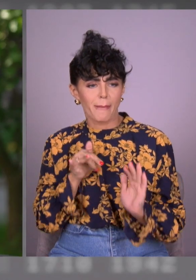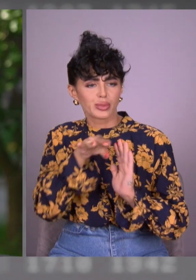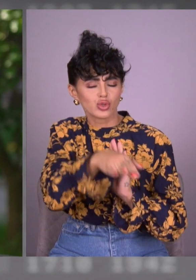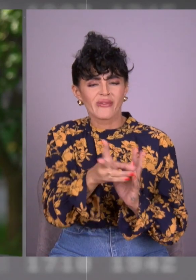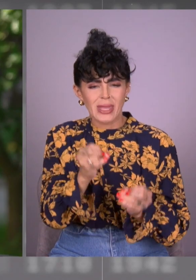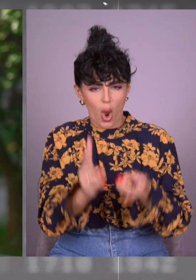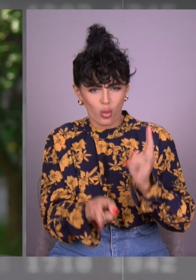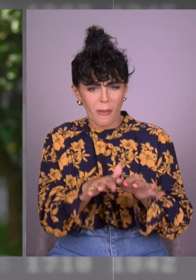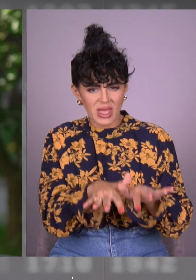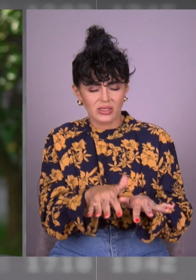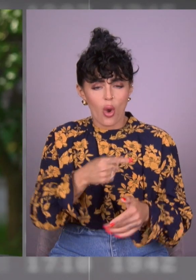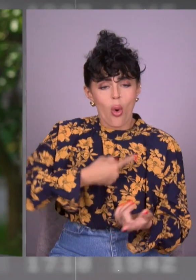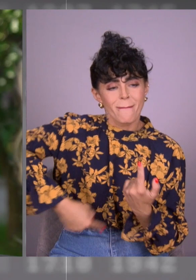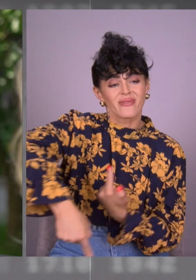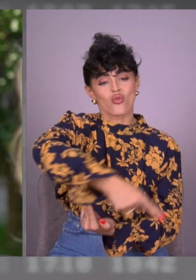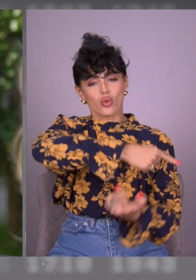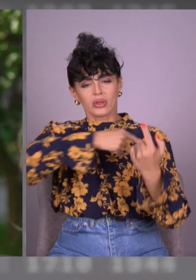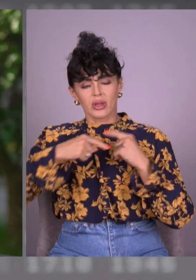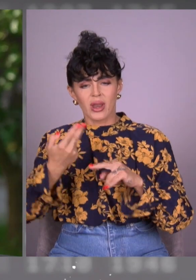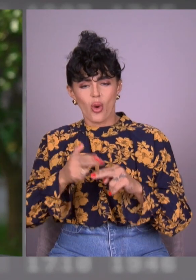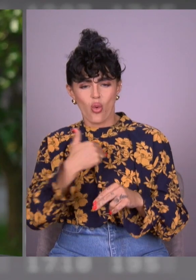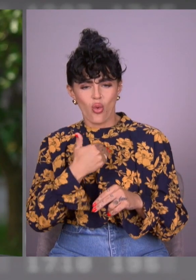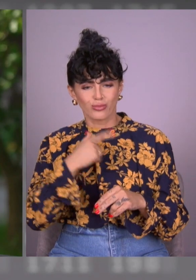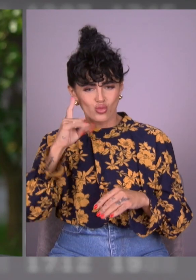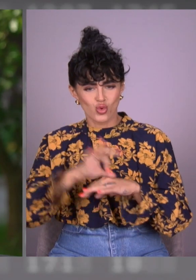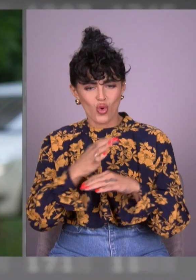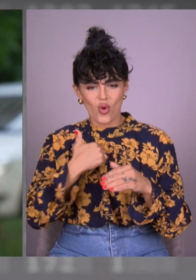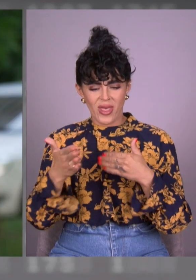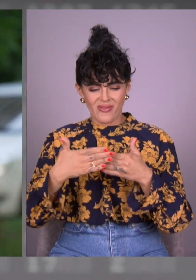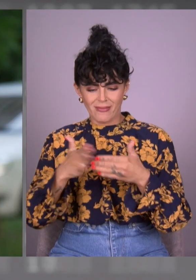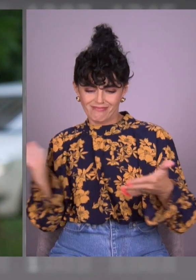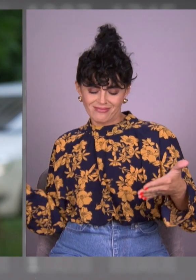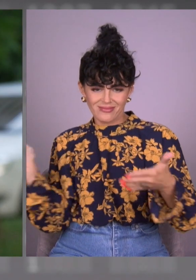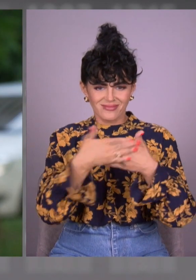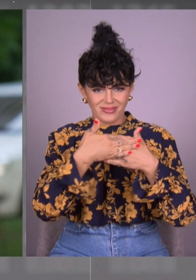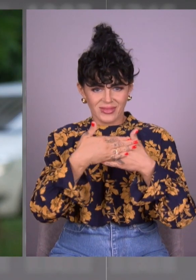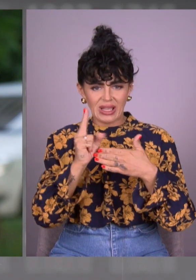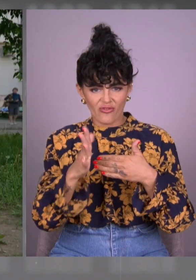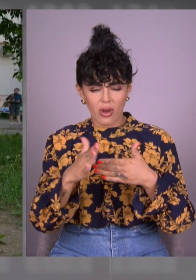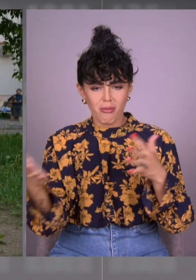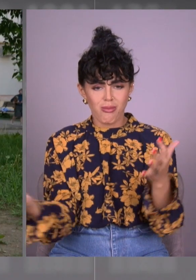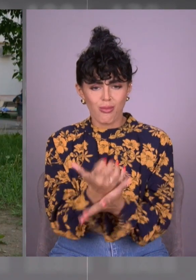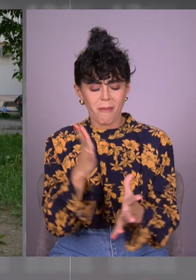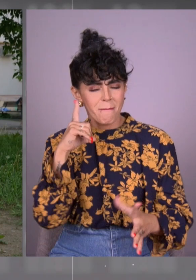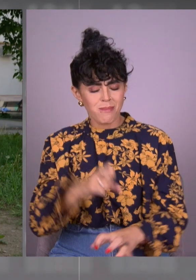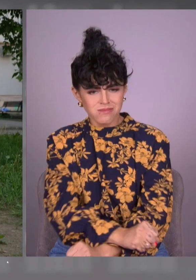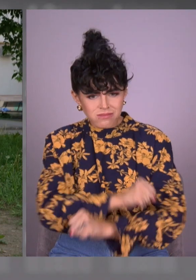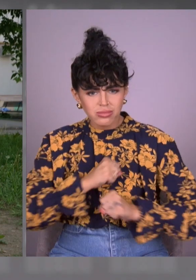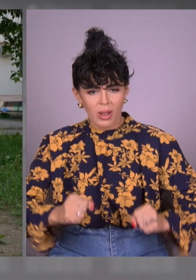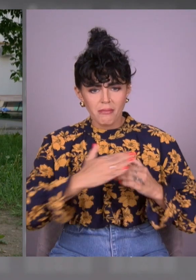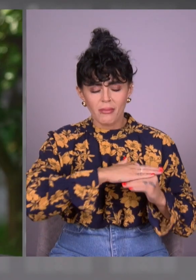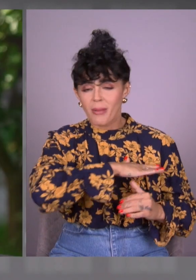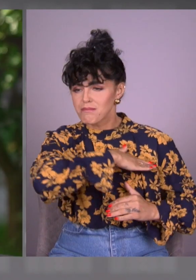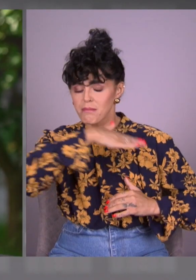потім поверталися, чоловік намагався зачинити двері саме в квартиру. І його вибуховою хвилею відкинуло на